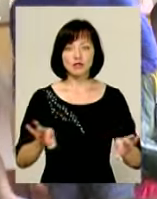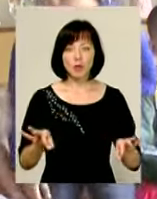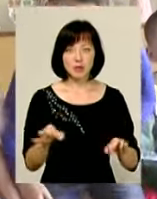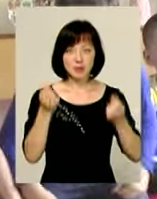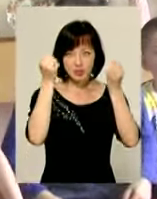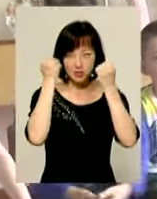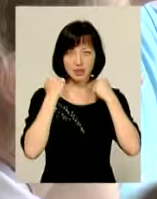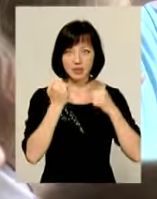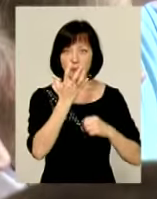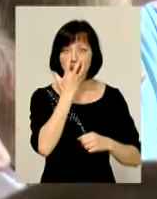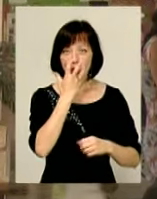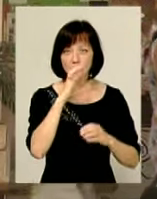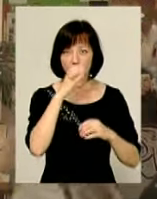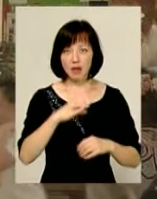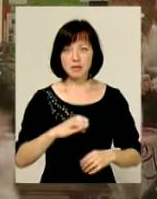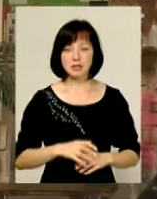приміряти протигаз.